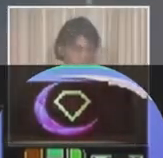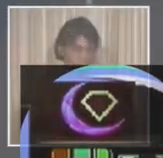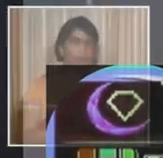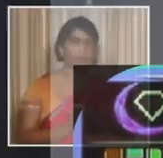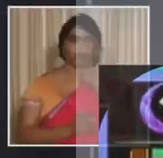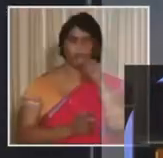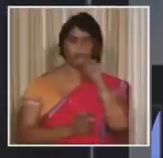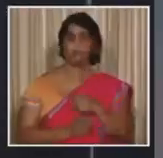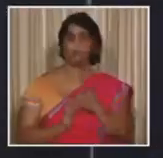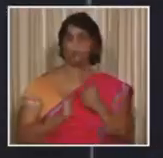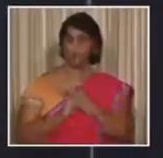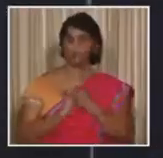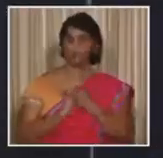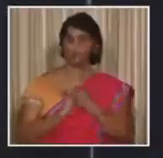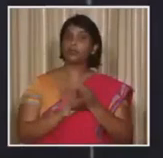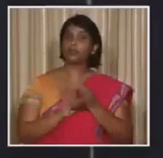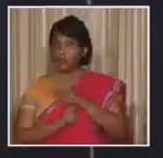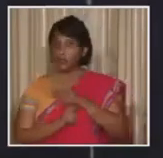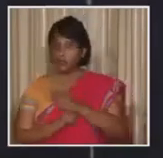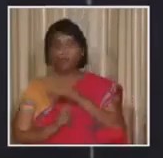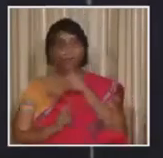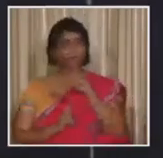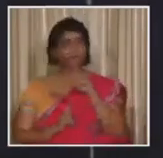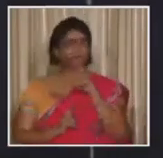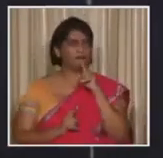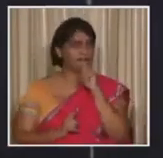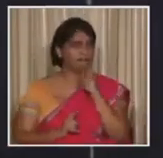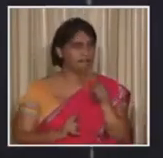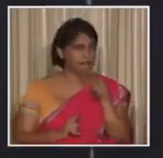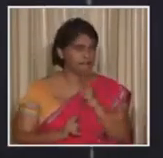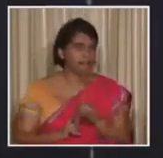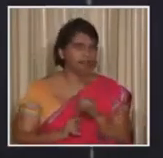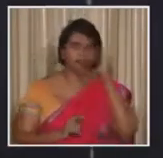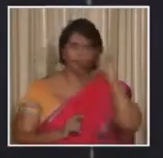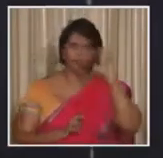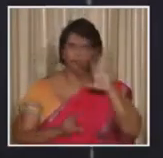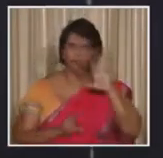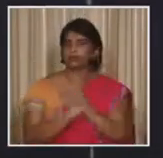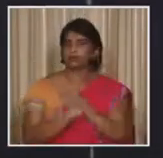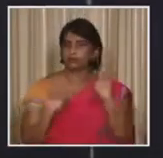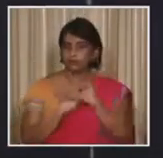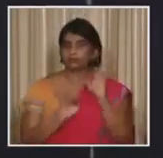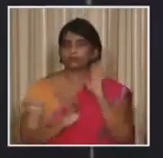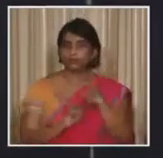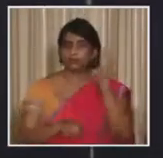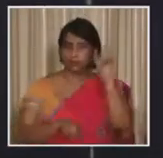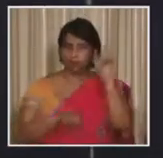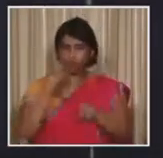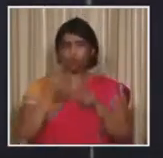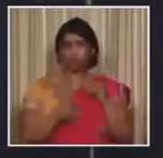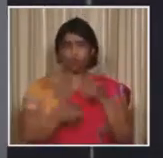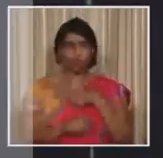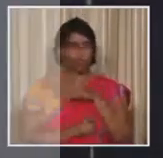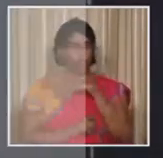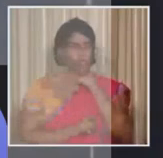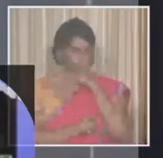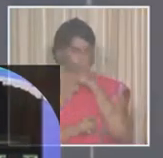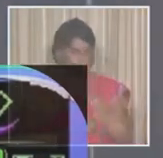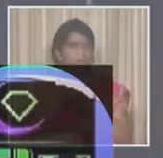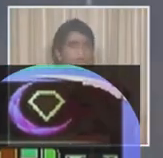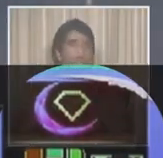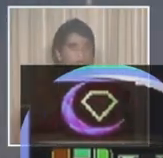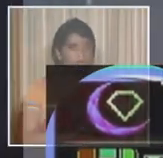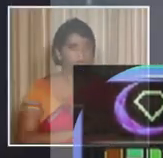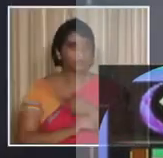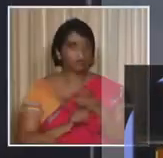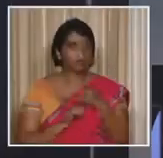ஏகிட்ட எம் கிசி அவசரம் தின சபாபித்துவனி எத்தவசம் மே உத்தரதி சபாவே இதாம வரதி அசத்திய பிரகாச கர்ணோ